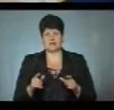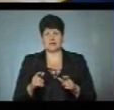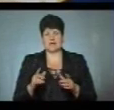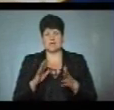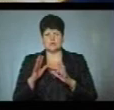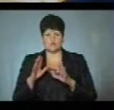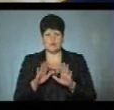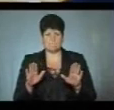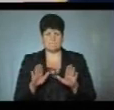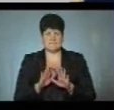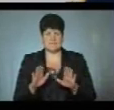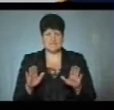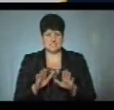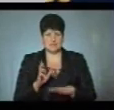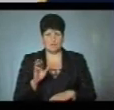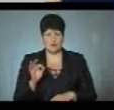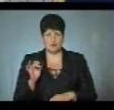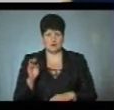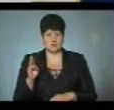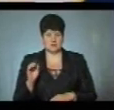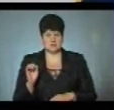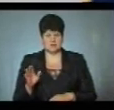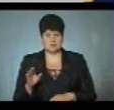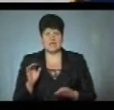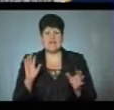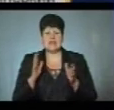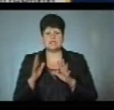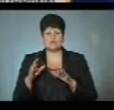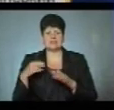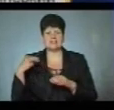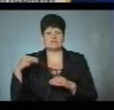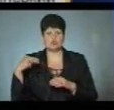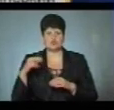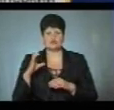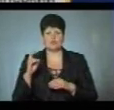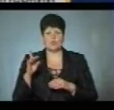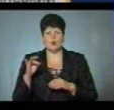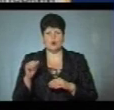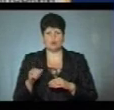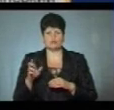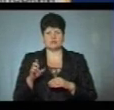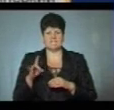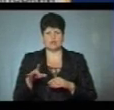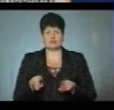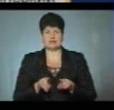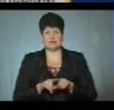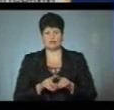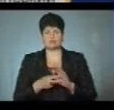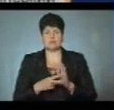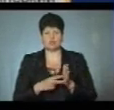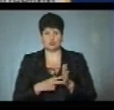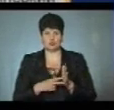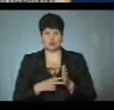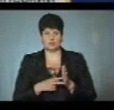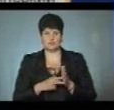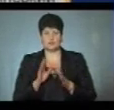Борщів. Лісовий функціонуватиме «Лісовий дзвіночок» в селі Скоморохи Бучицького району. Також